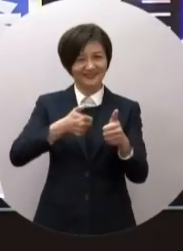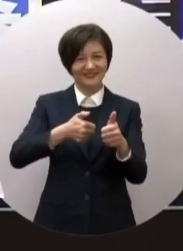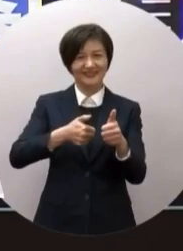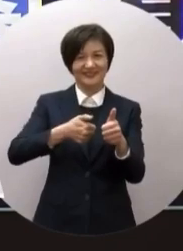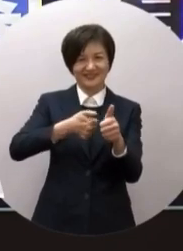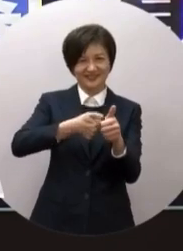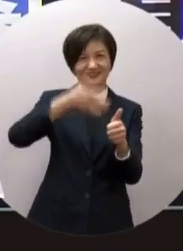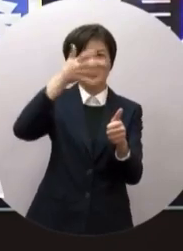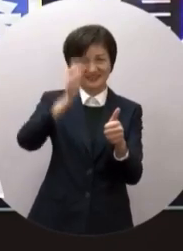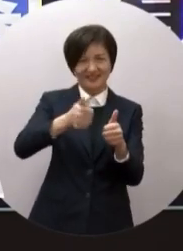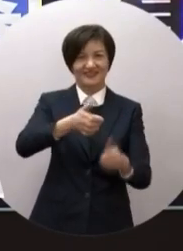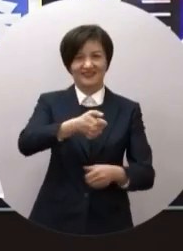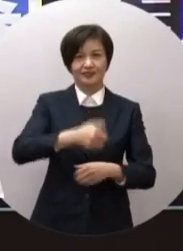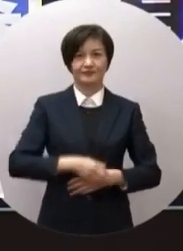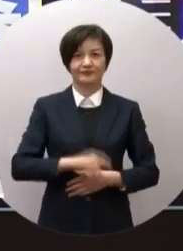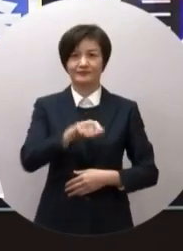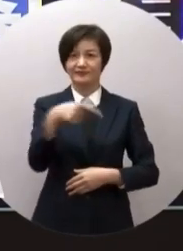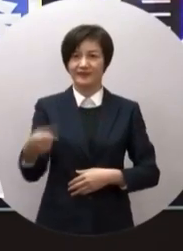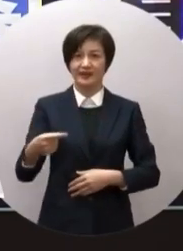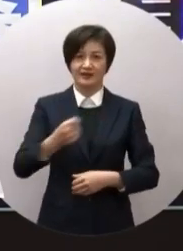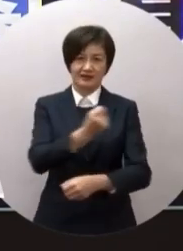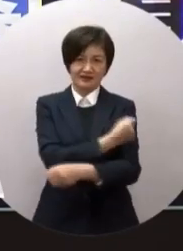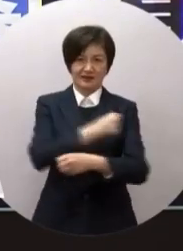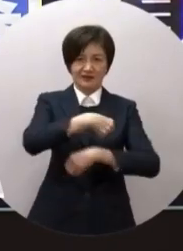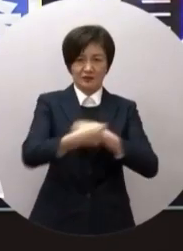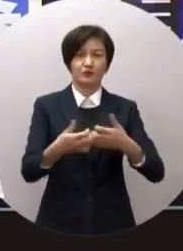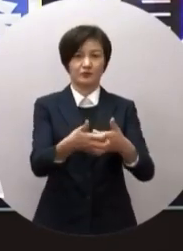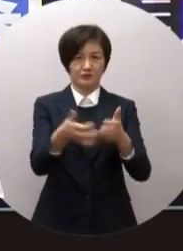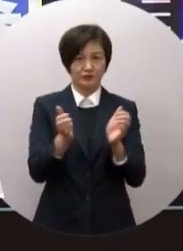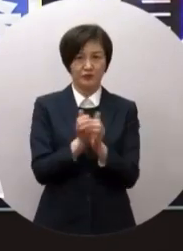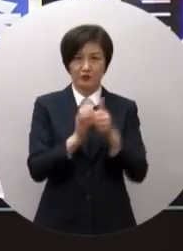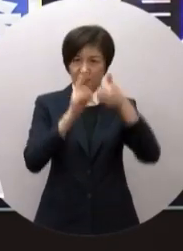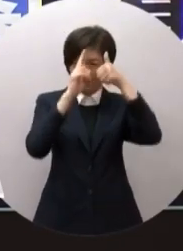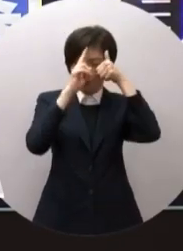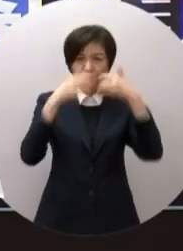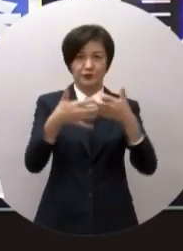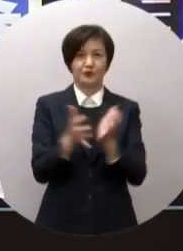我们请我们劳动部我们的许部长。